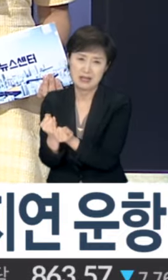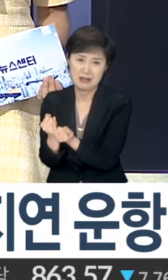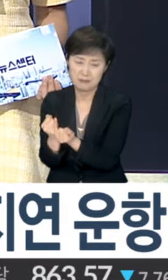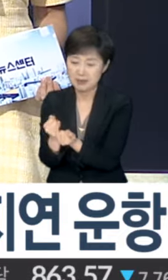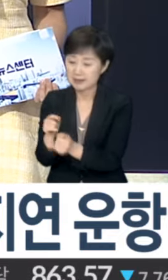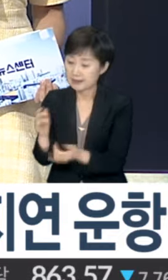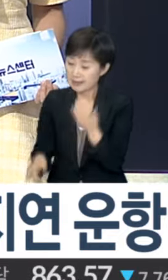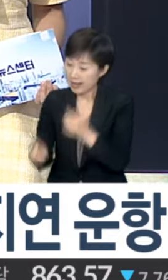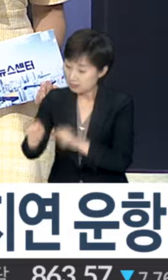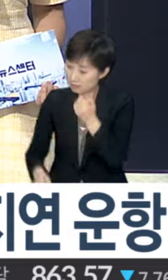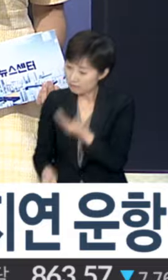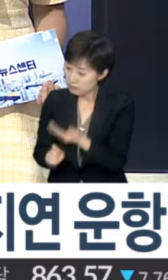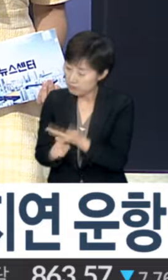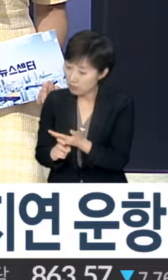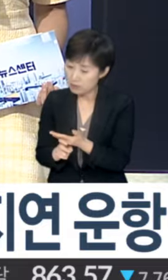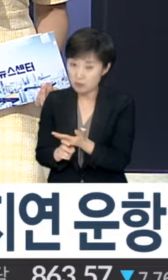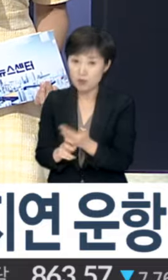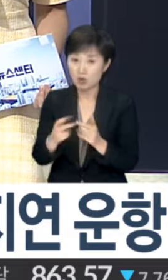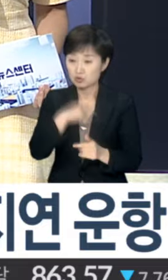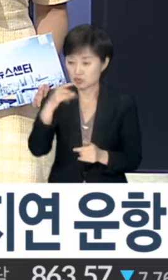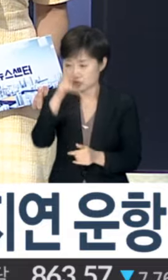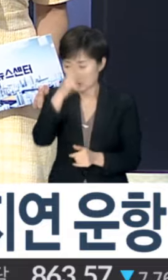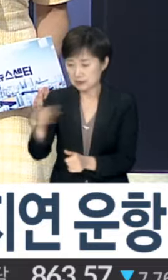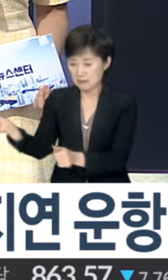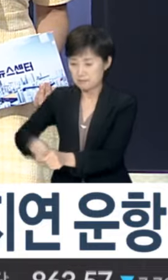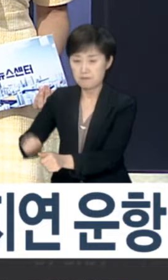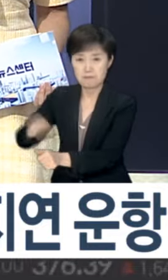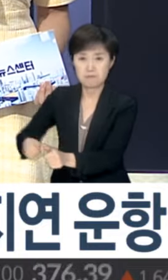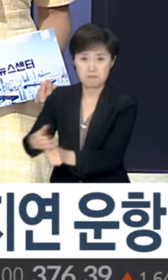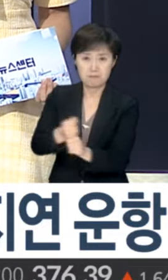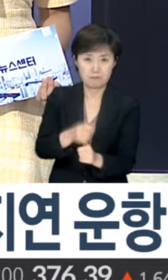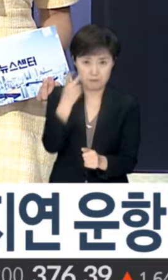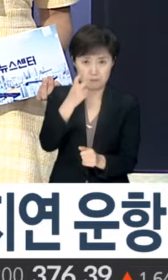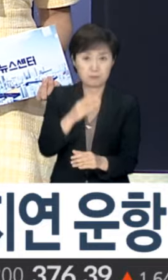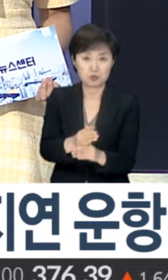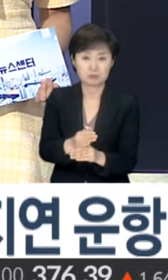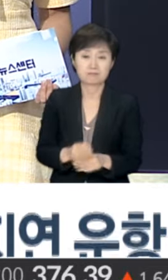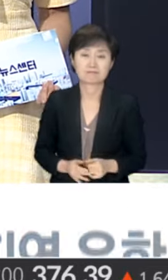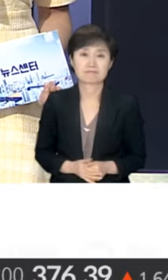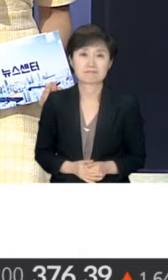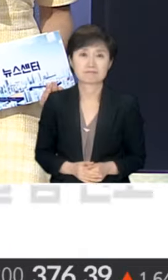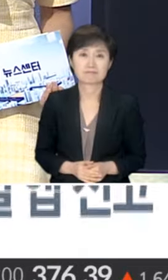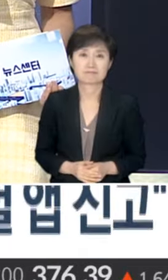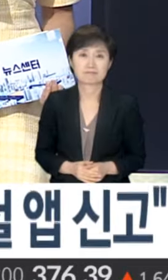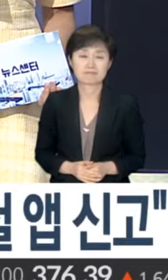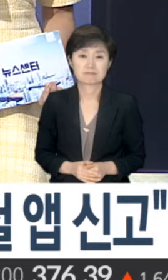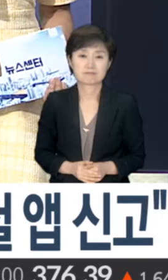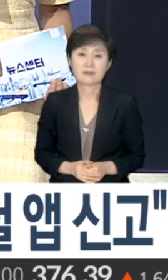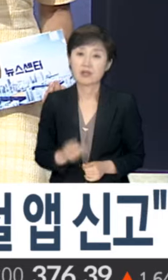질서를 어지럽힌 혐의로 공항경찰에 붙잡혀 조사를 받았습니다.